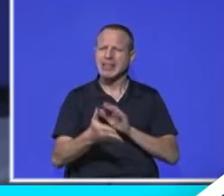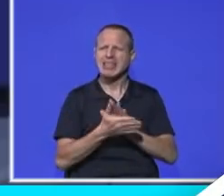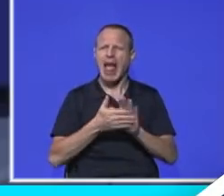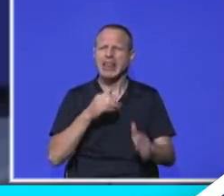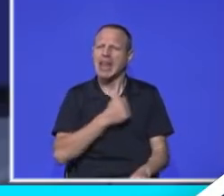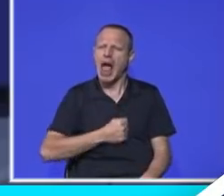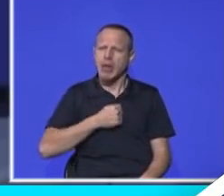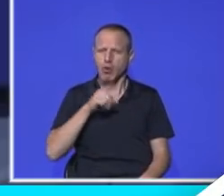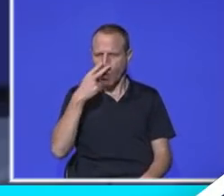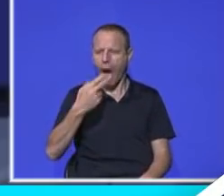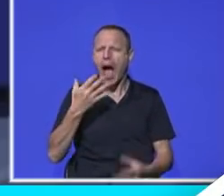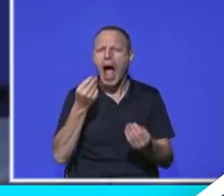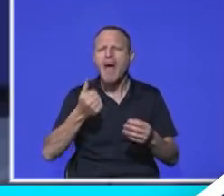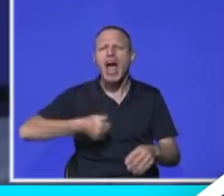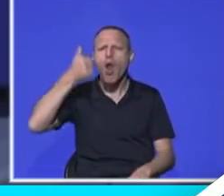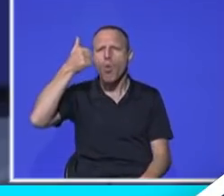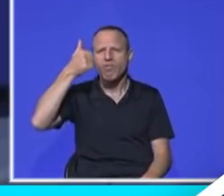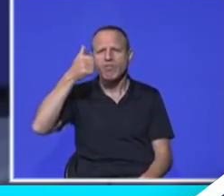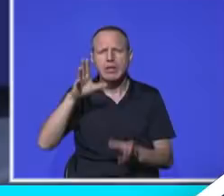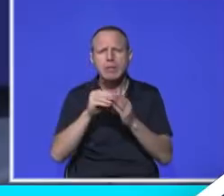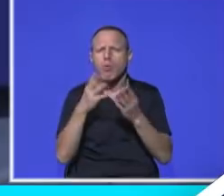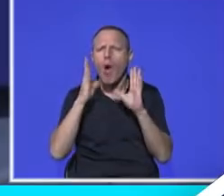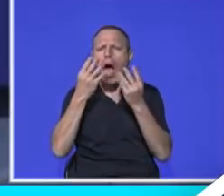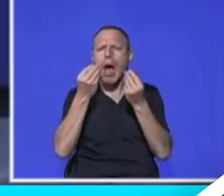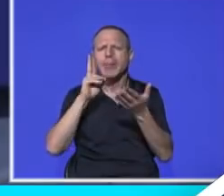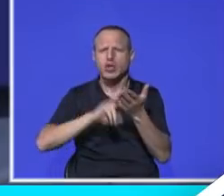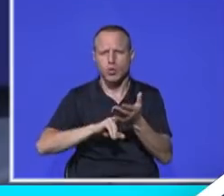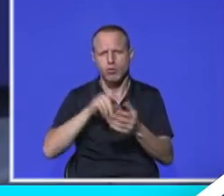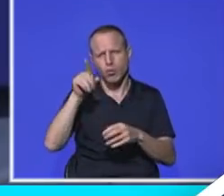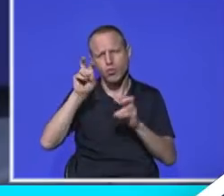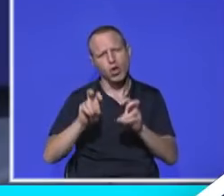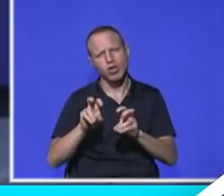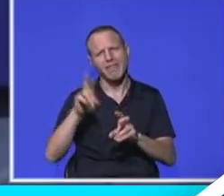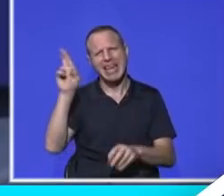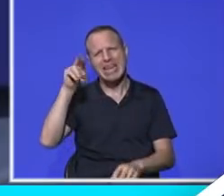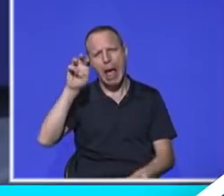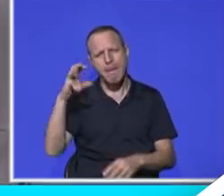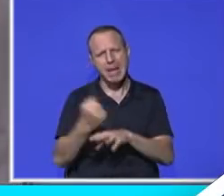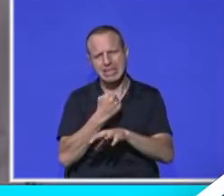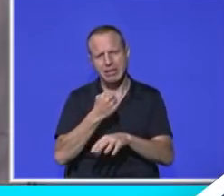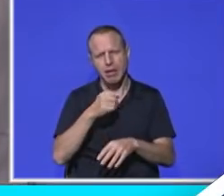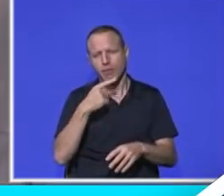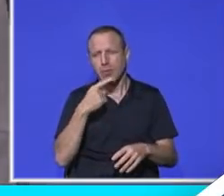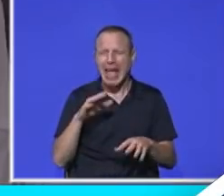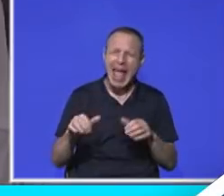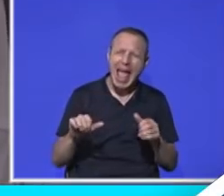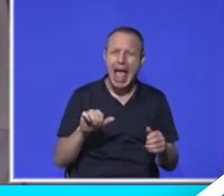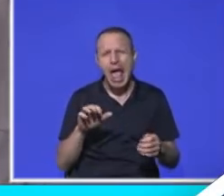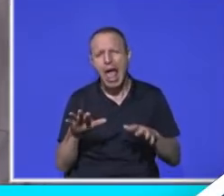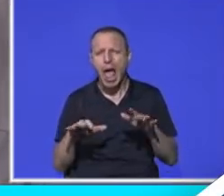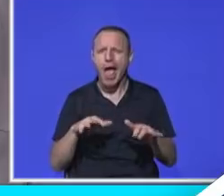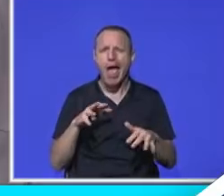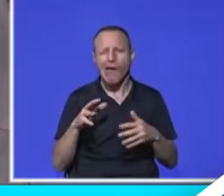רב אלוף, עם כל כך הרבה זכויות, פתאום הוא יושב אצל רינה מצליח. אתה יודע, אני חייבת להגיד לך שאני מאוד מסכימה